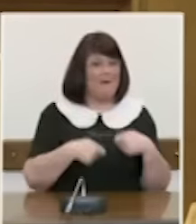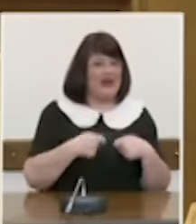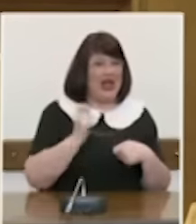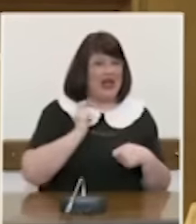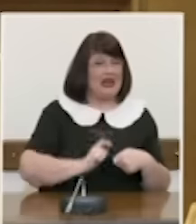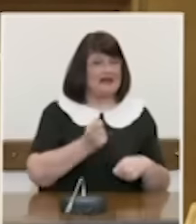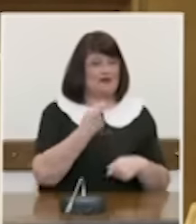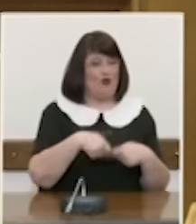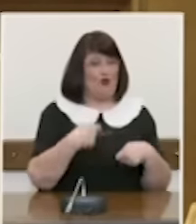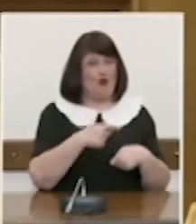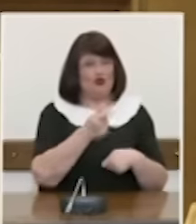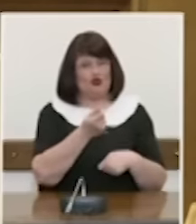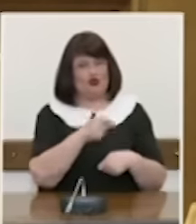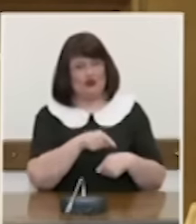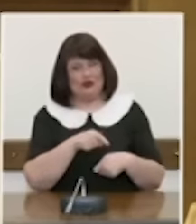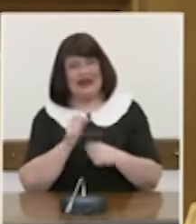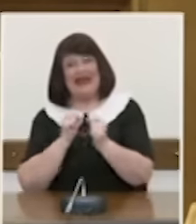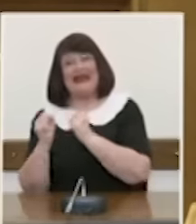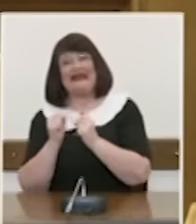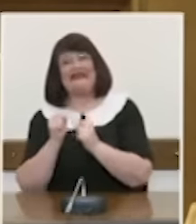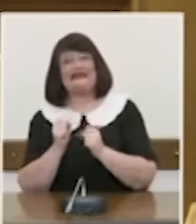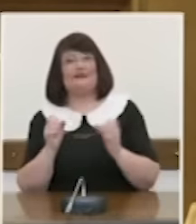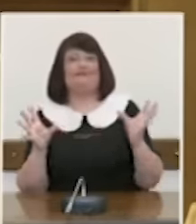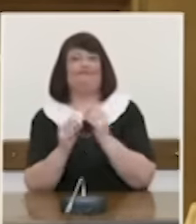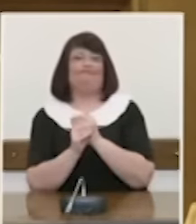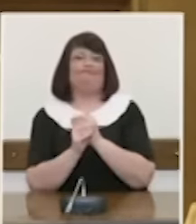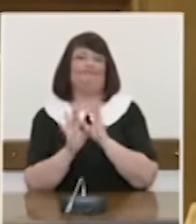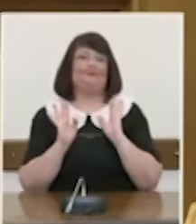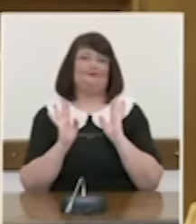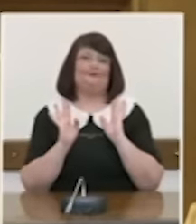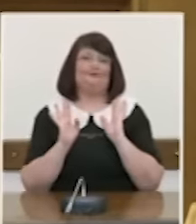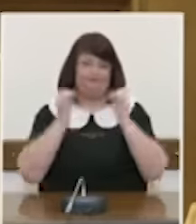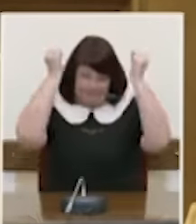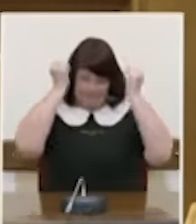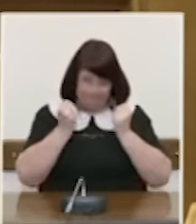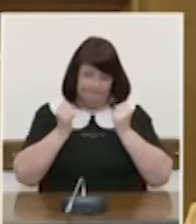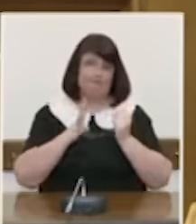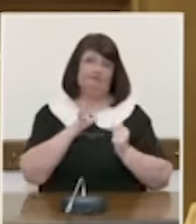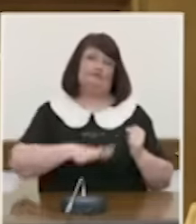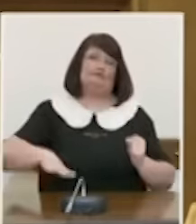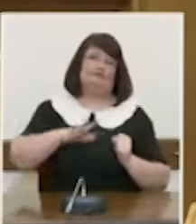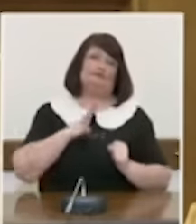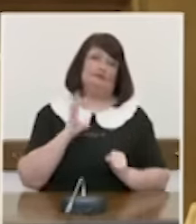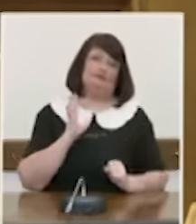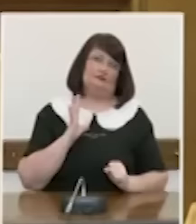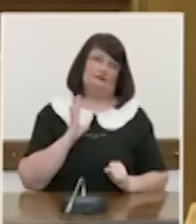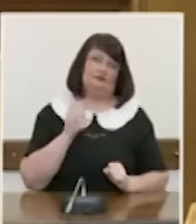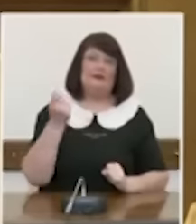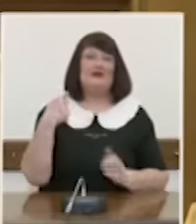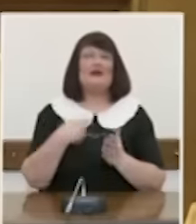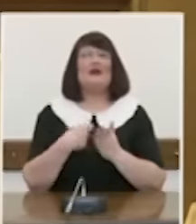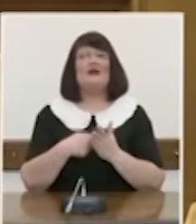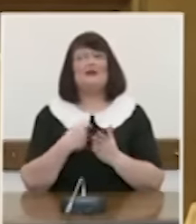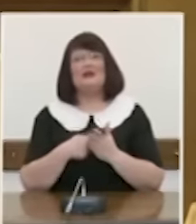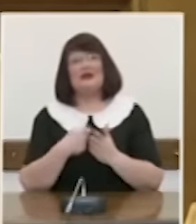πληρώνουν πάντα οι ίδιοι, οι λαοί. Μάλιστα, όπως είπα και παραπάνω, οι μισθοί παραμένουν μέχρι σήμερα